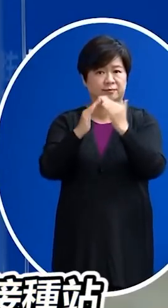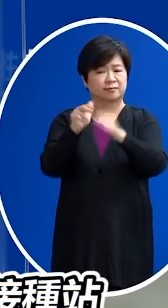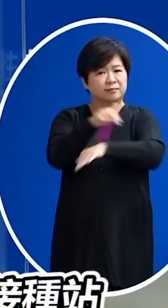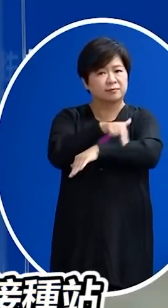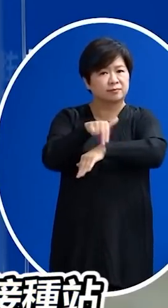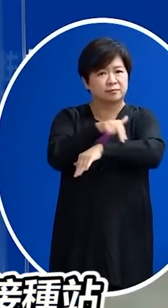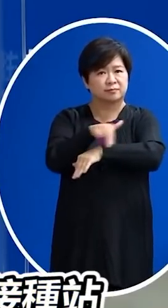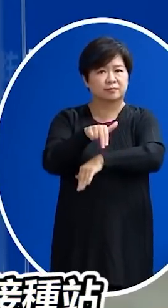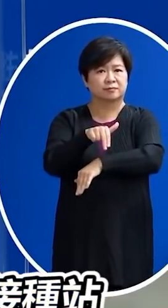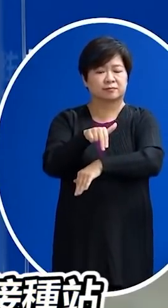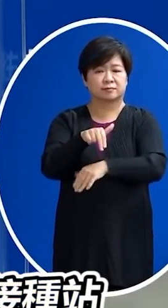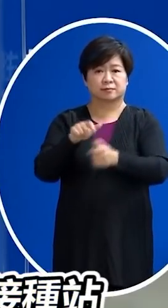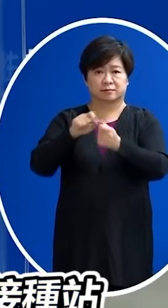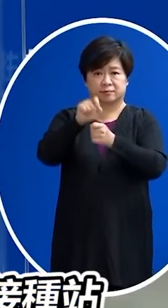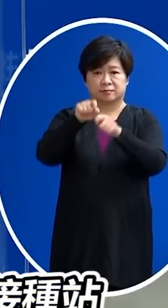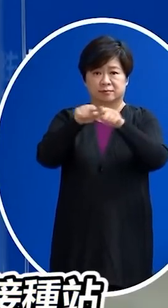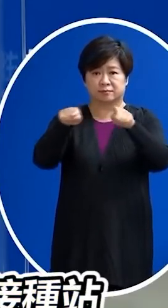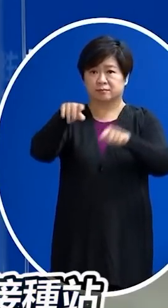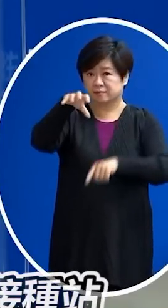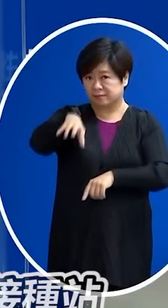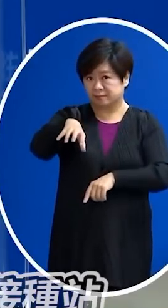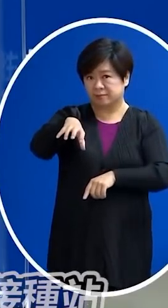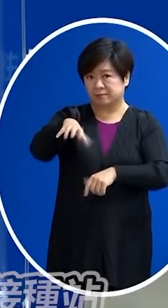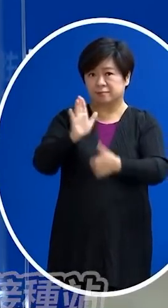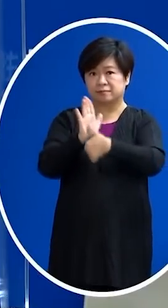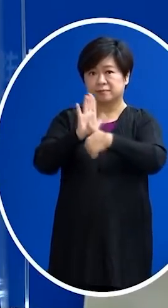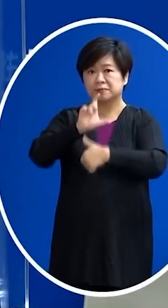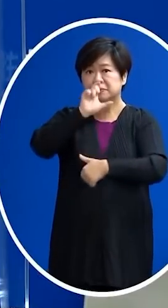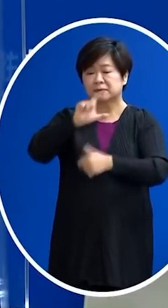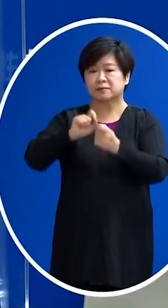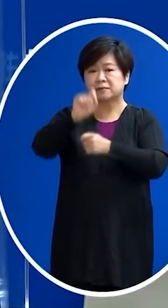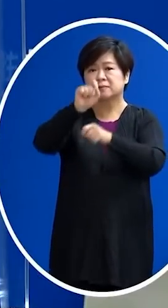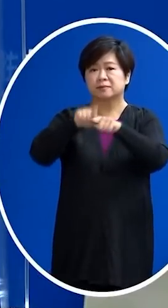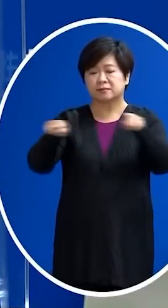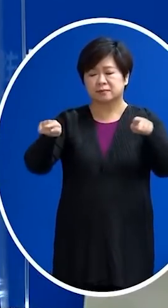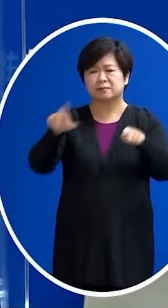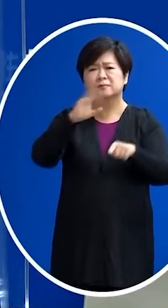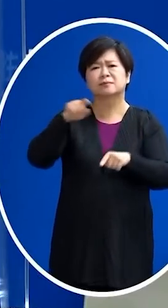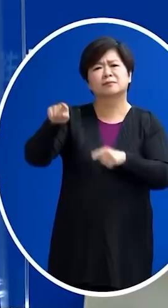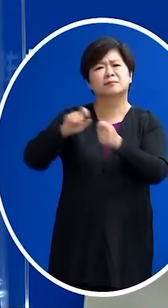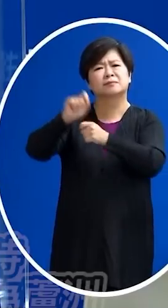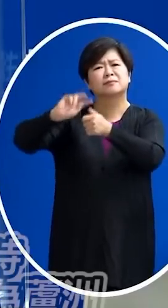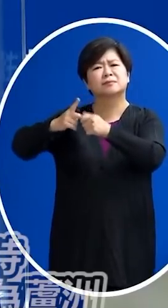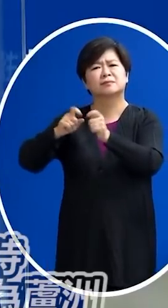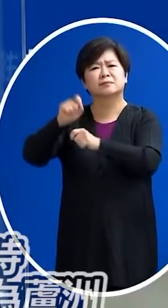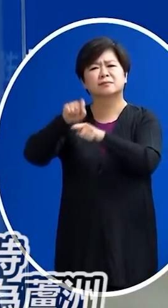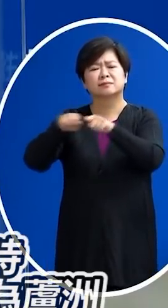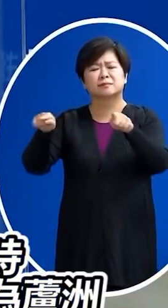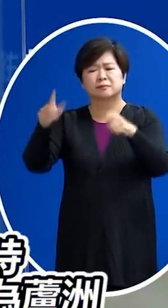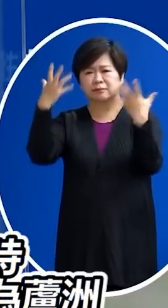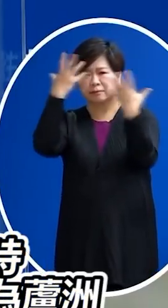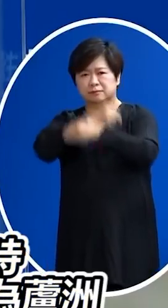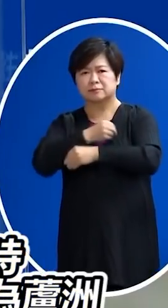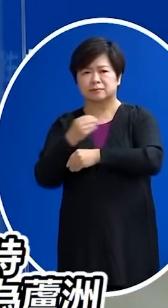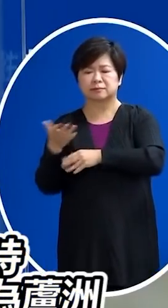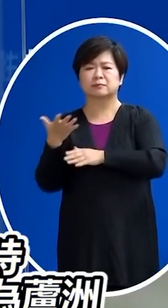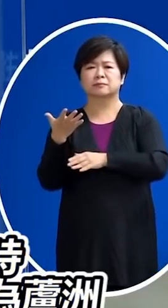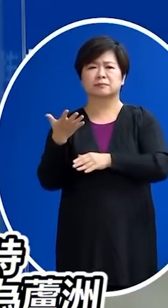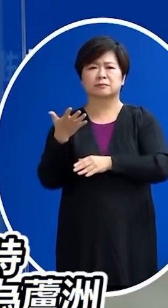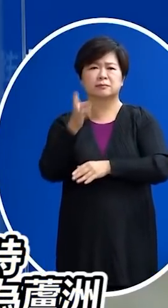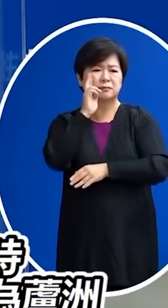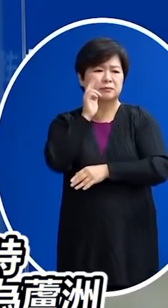个永平站的时候，把这个永和永平站设成新北的芦